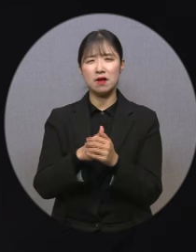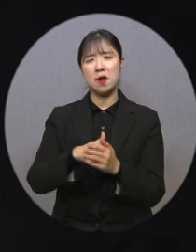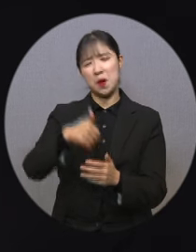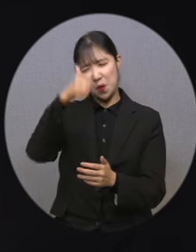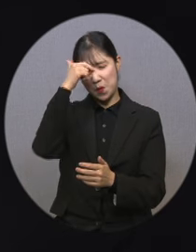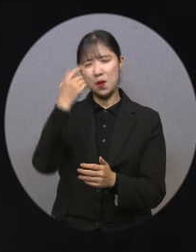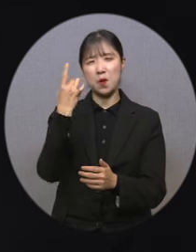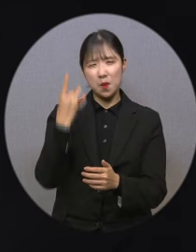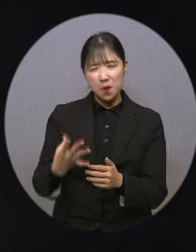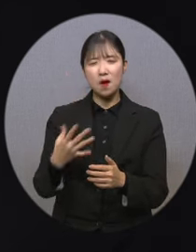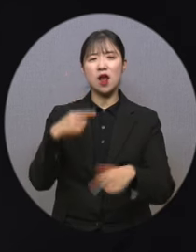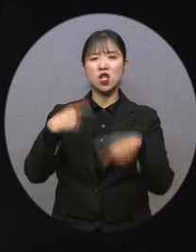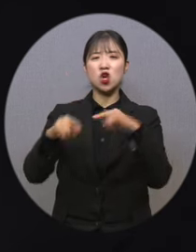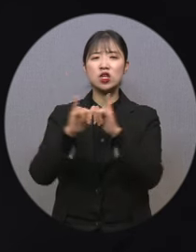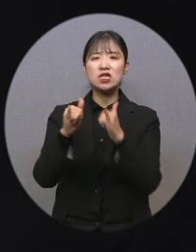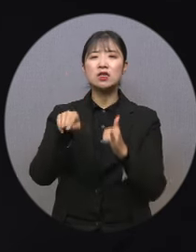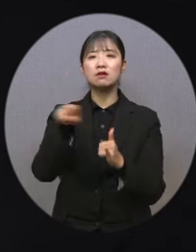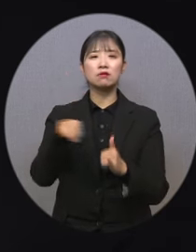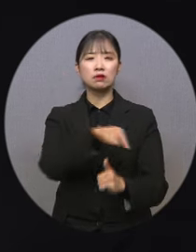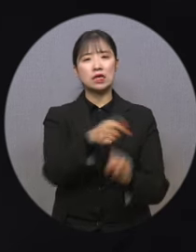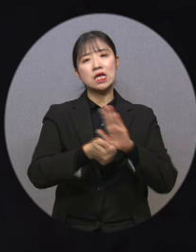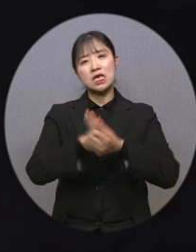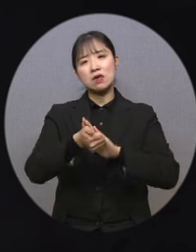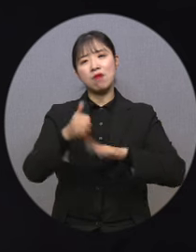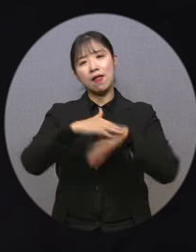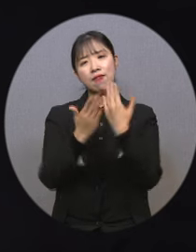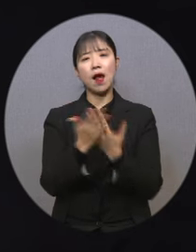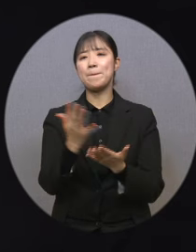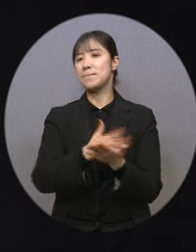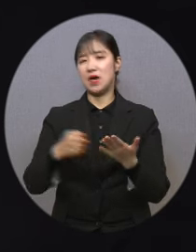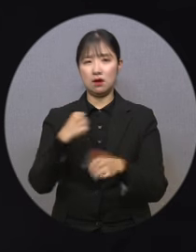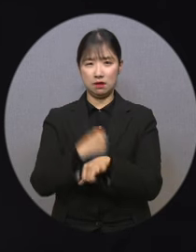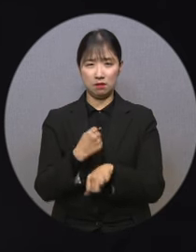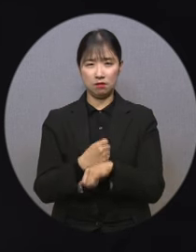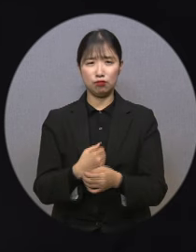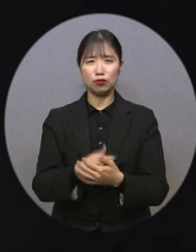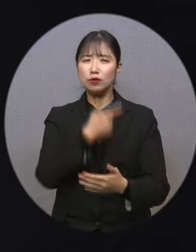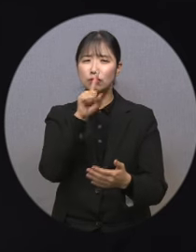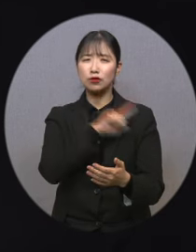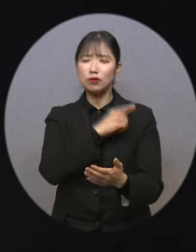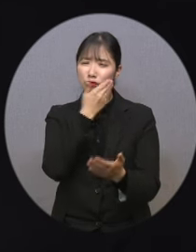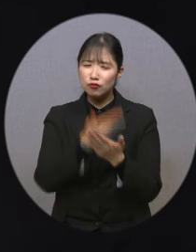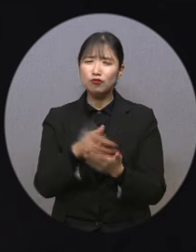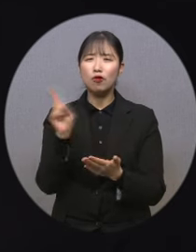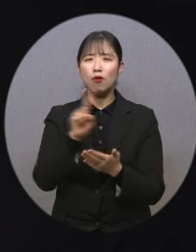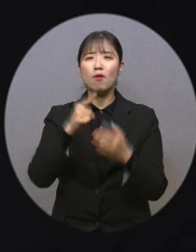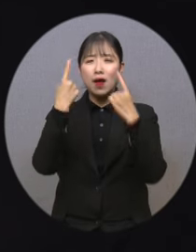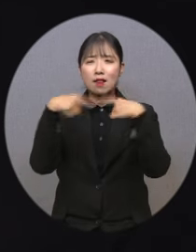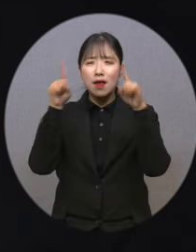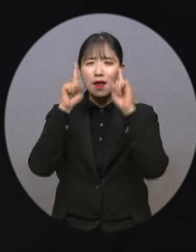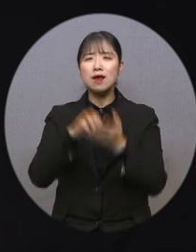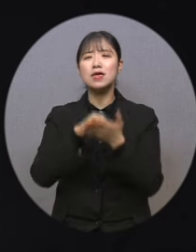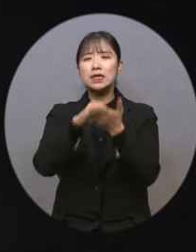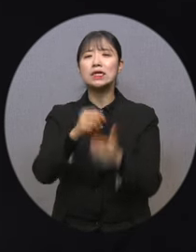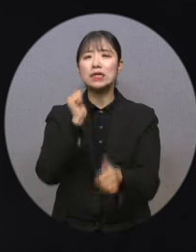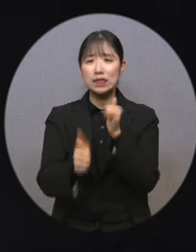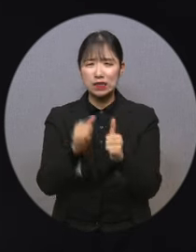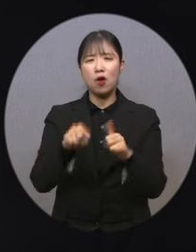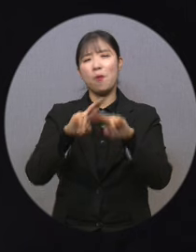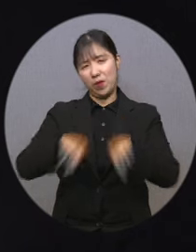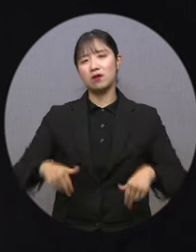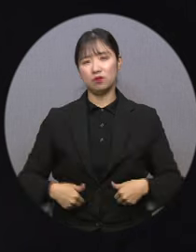희망을 다 빼서 갔어요 제일 중요한 게 수능시험을 폐지해야 됩니다 중간 학교 때부터